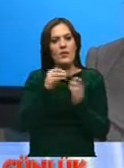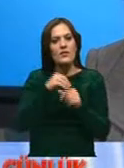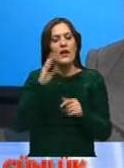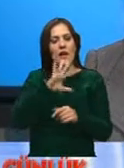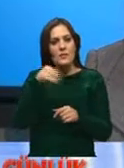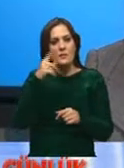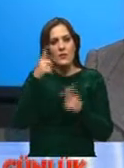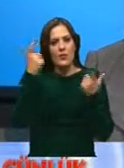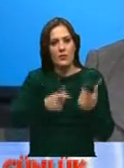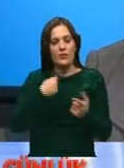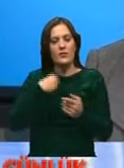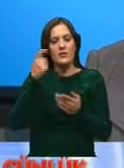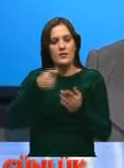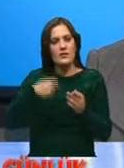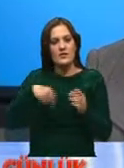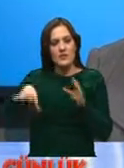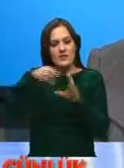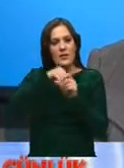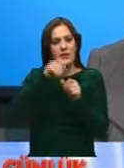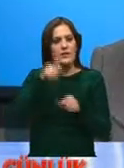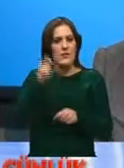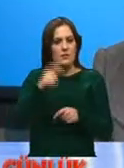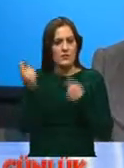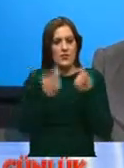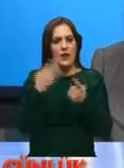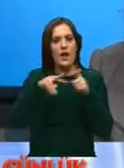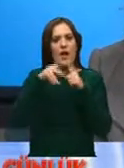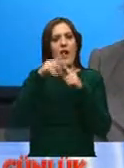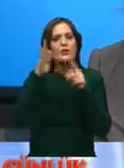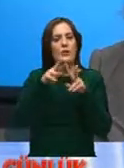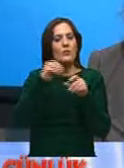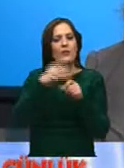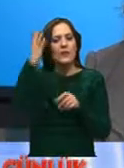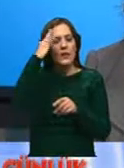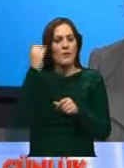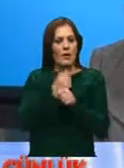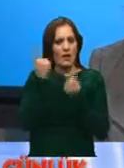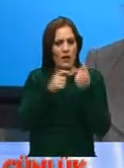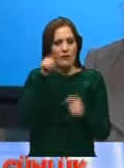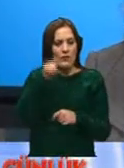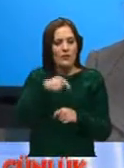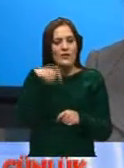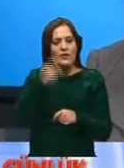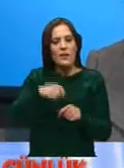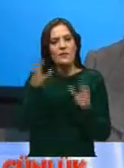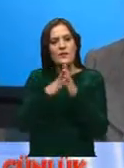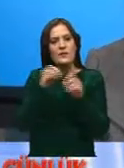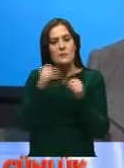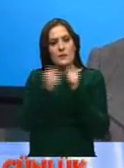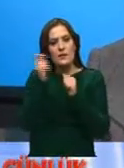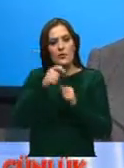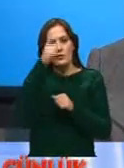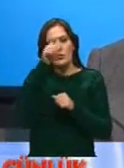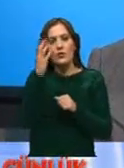ortamda doğru bir strateji çerçevesine toparlamak istiyoruz. Aslında Atom'un temel şeyi de bu. Yaptığı sektörü bir araya getirme,